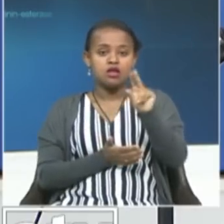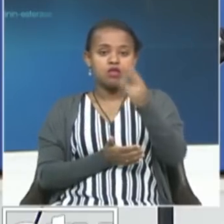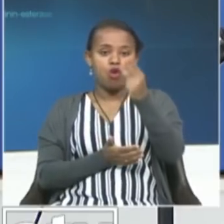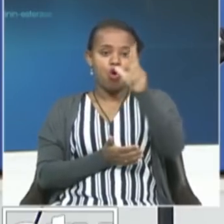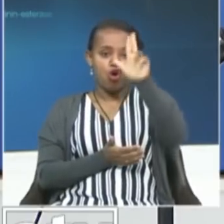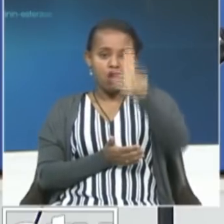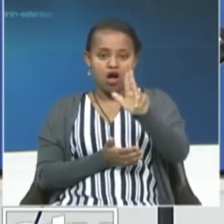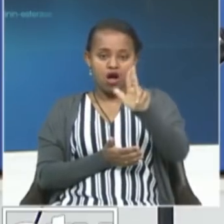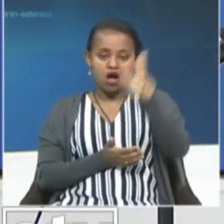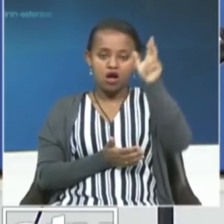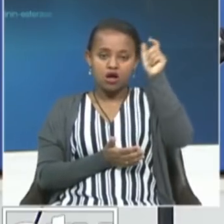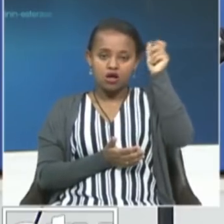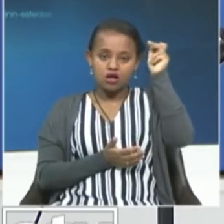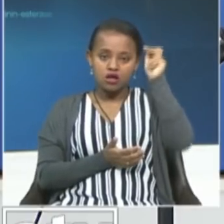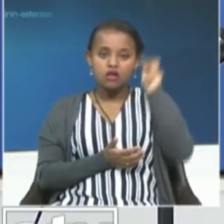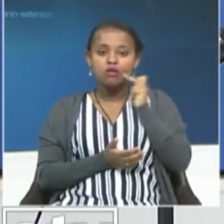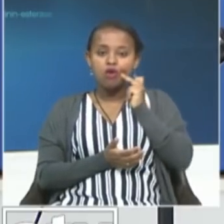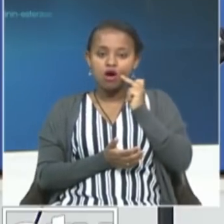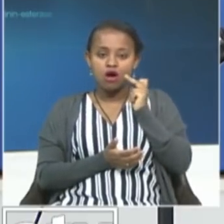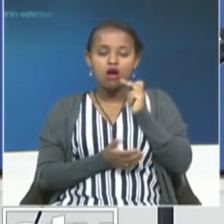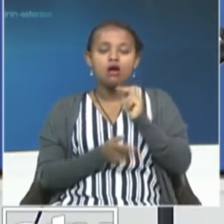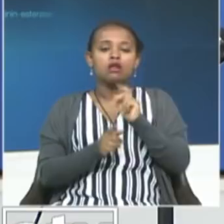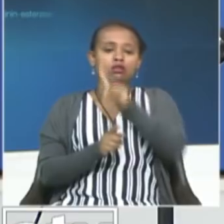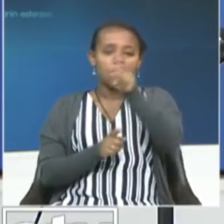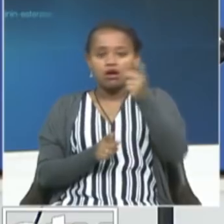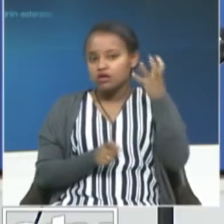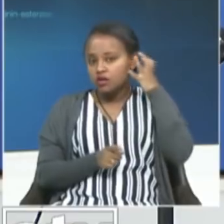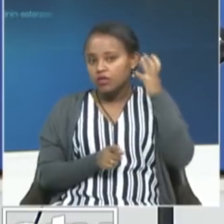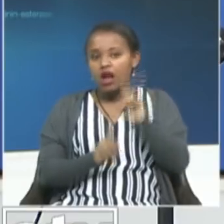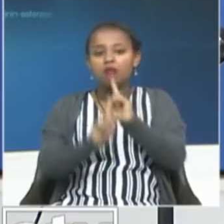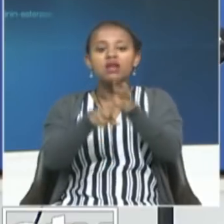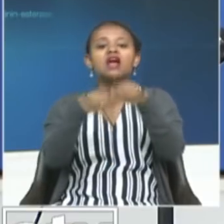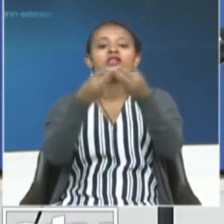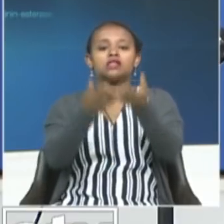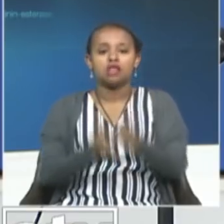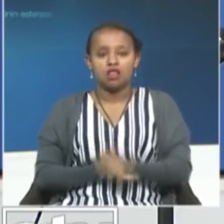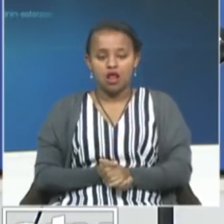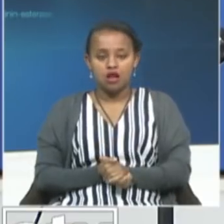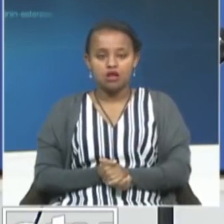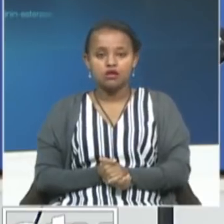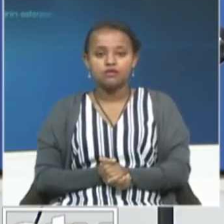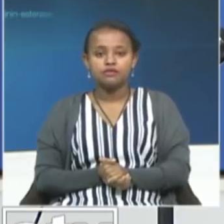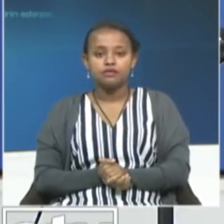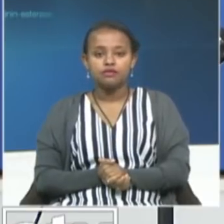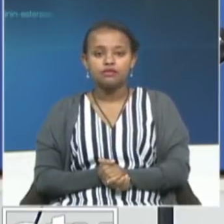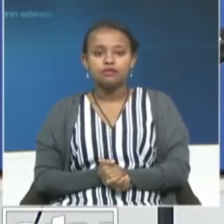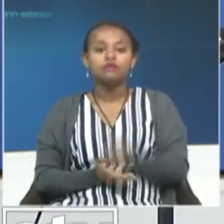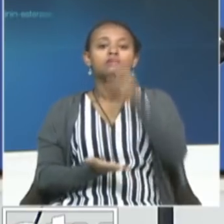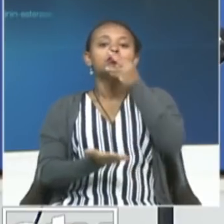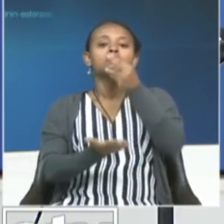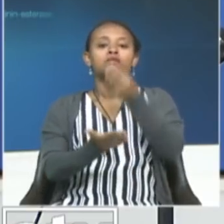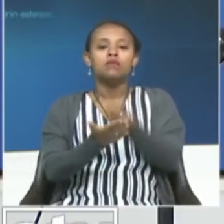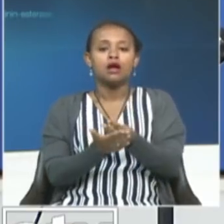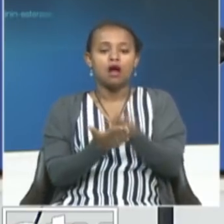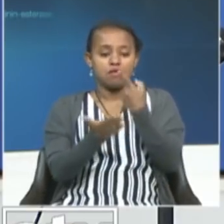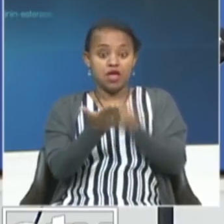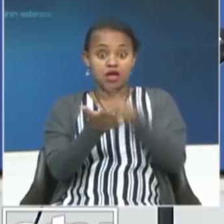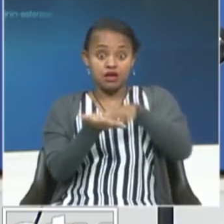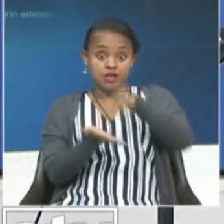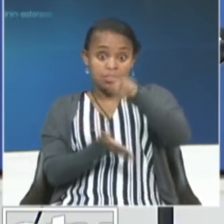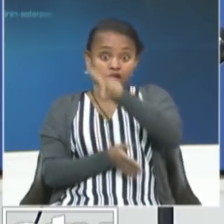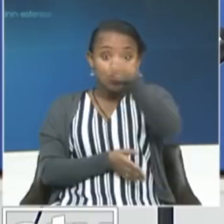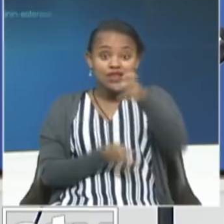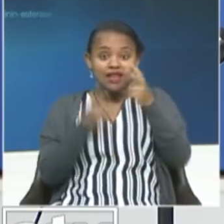ጥያቄው ተሰምቷል፣ ምላሽ ይሰጥበታል፣ ይከታተሉ። መልካም። ይሄንን የተነሳውን